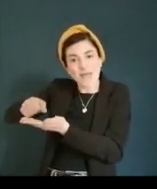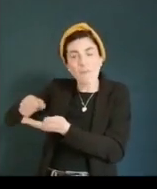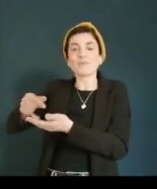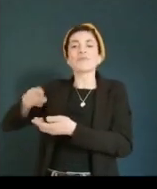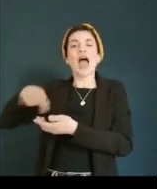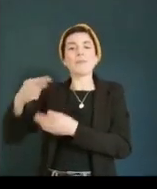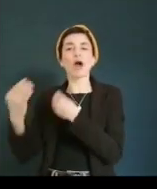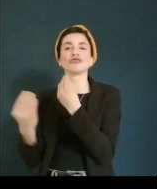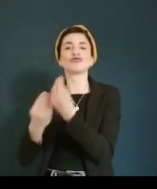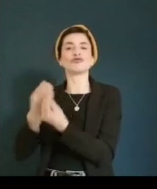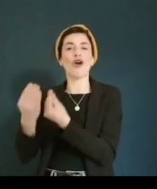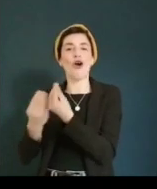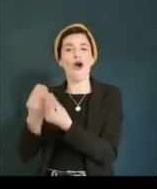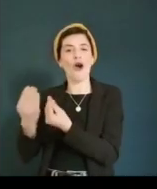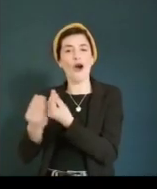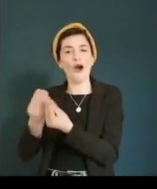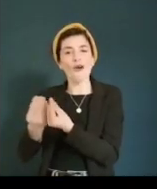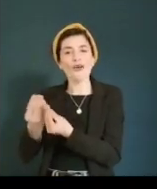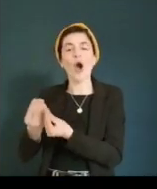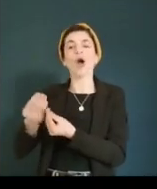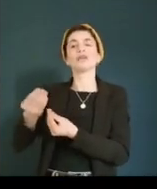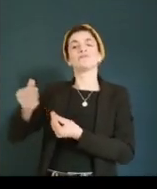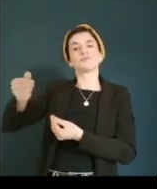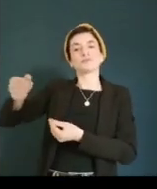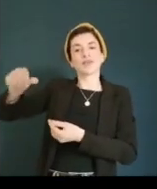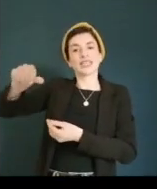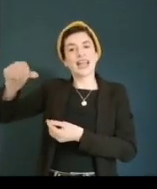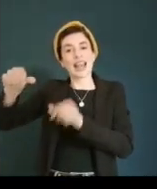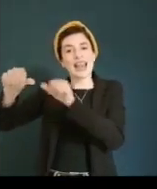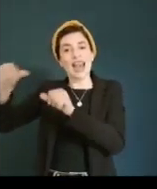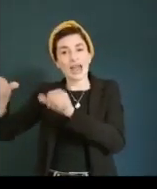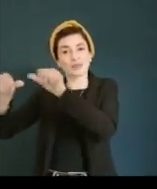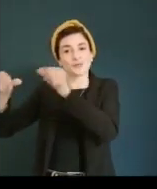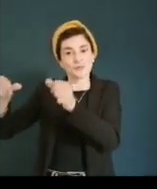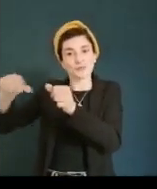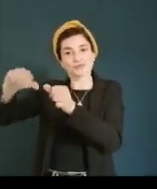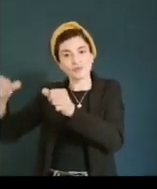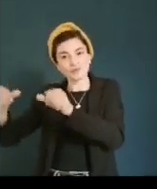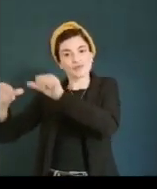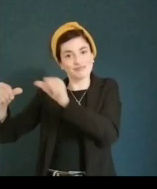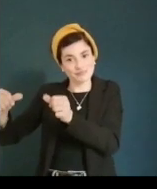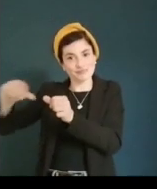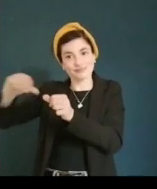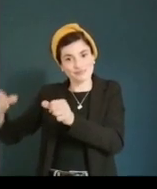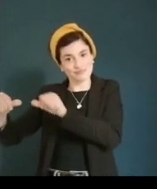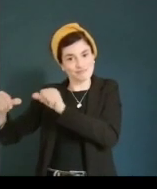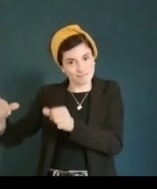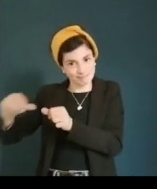le incisioni laterali come vi ho fatto vedere per questo qua allungato.